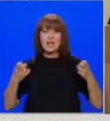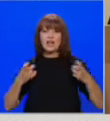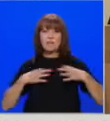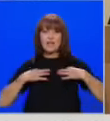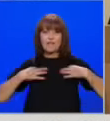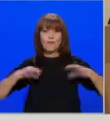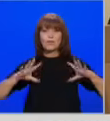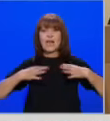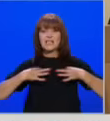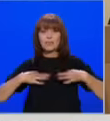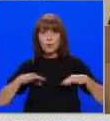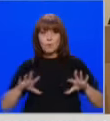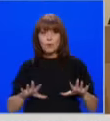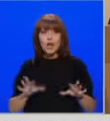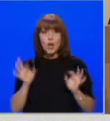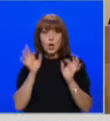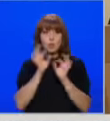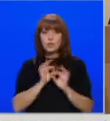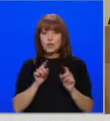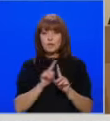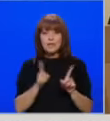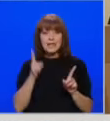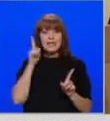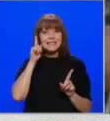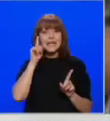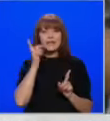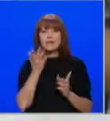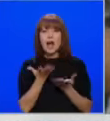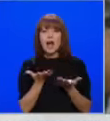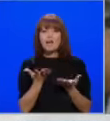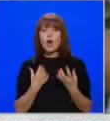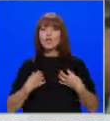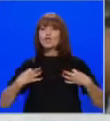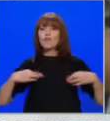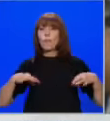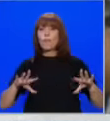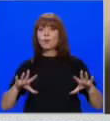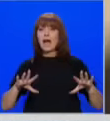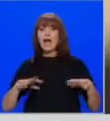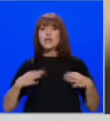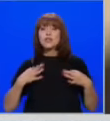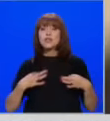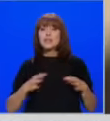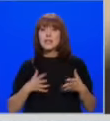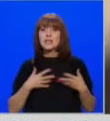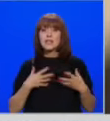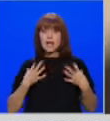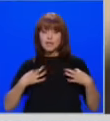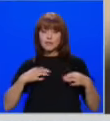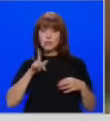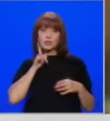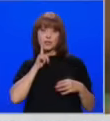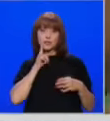свобода, свобода, но всъщност никой от нас не знаеше какво е това свобода. Свободата изисква свободен човек, а